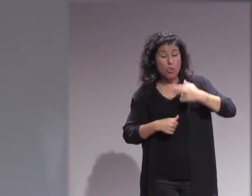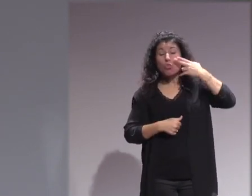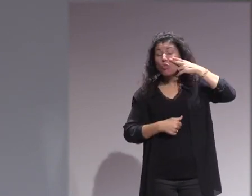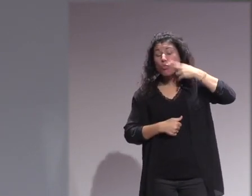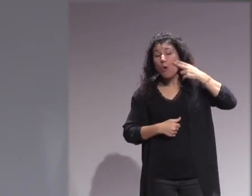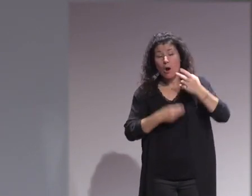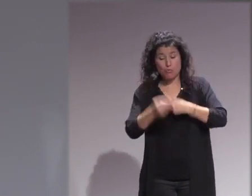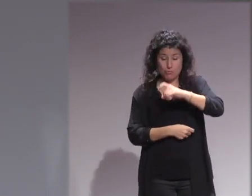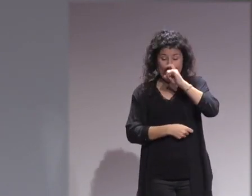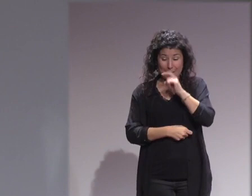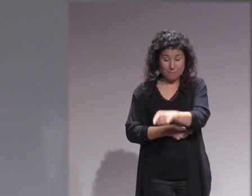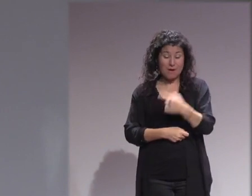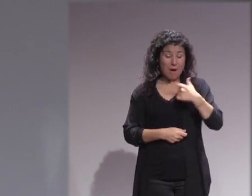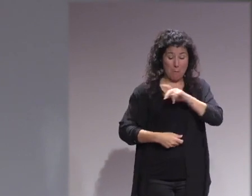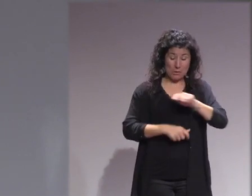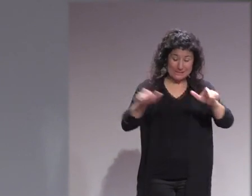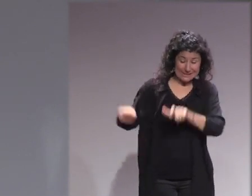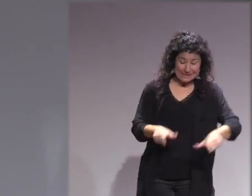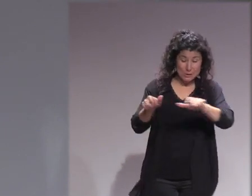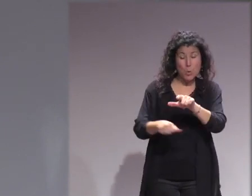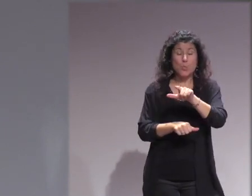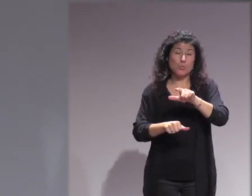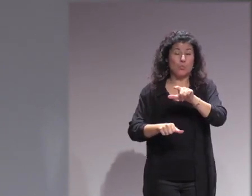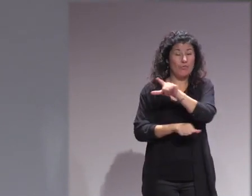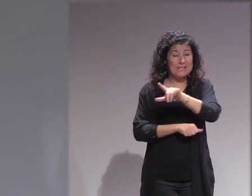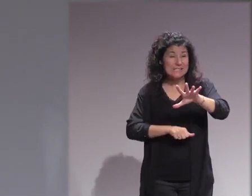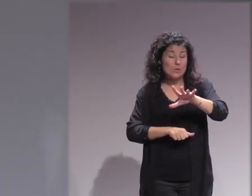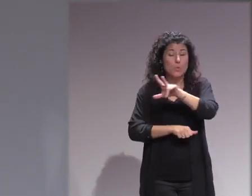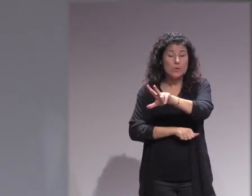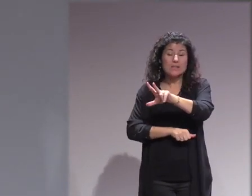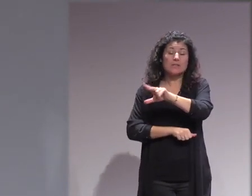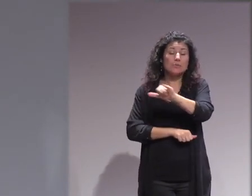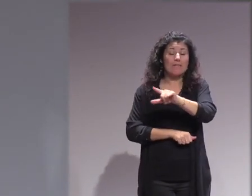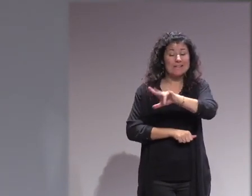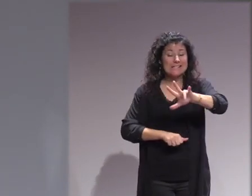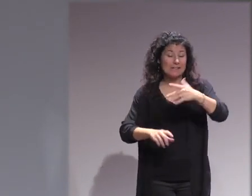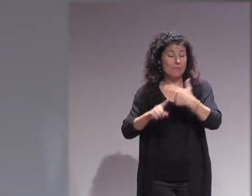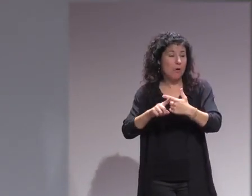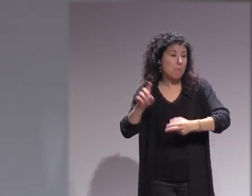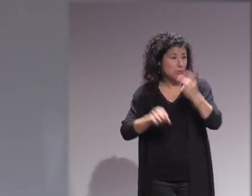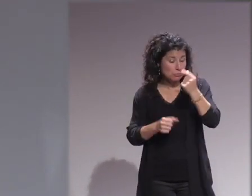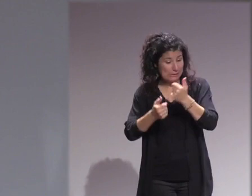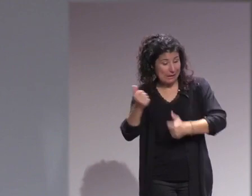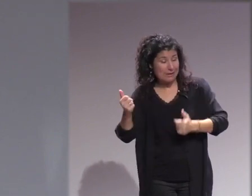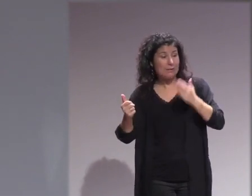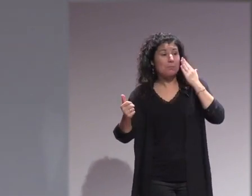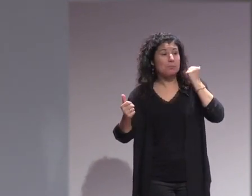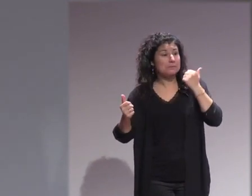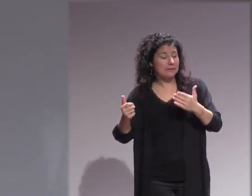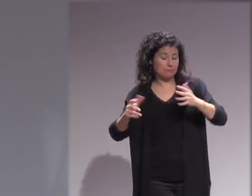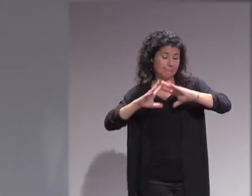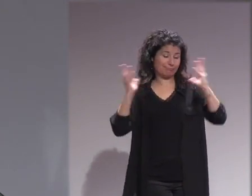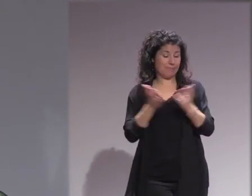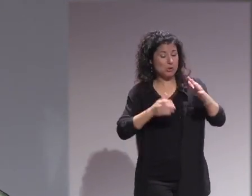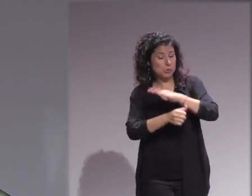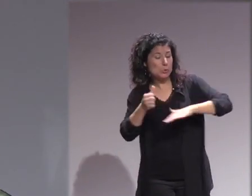police. Le fait de grandir dans une famille noire fait que vous allez recevoir ce qu'on appelle la socialisation raciale, donc un